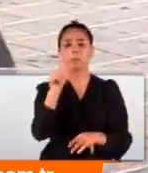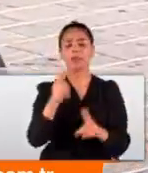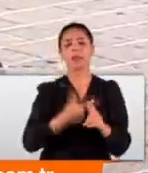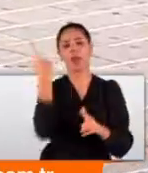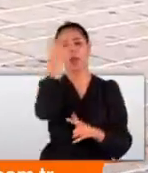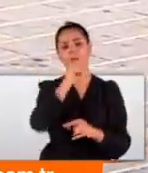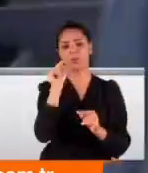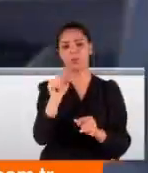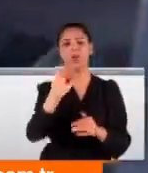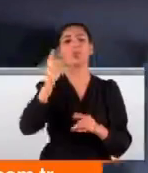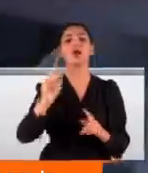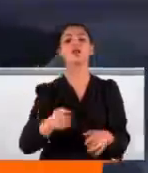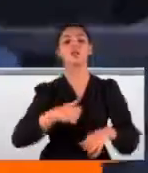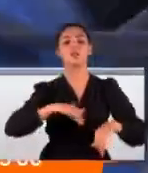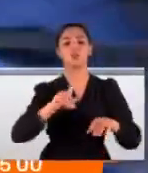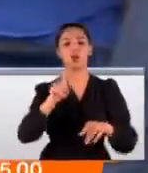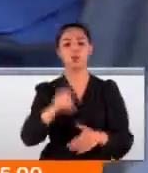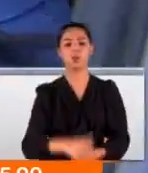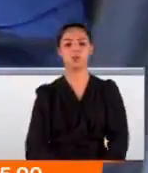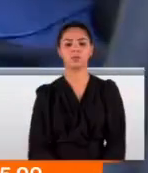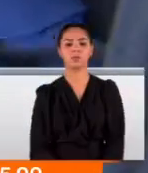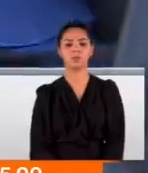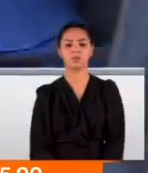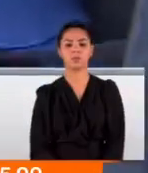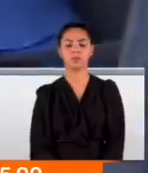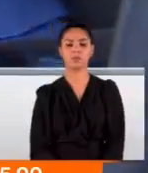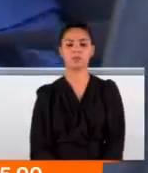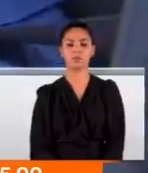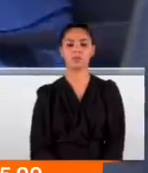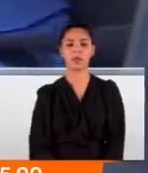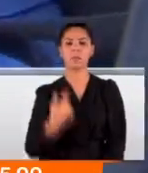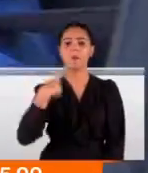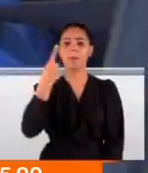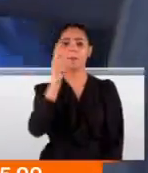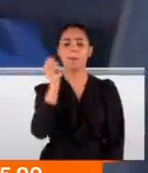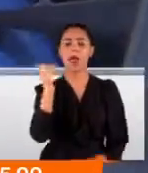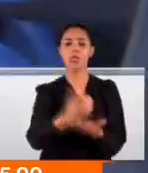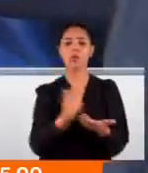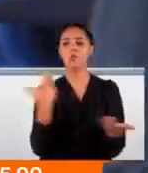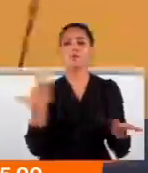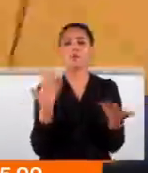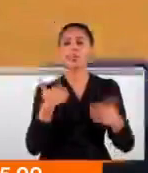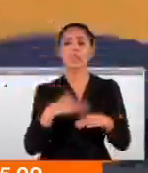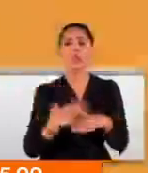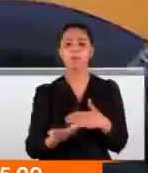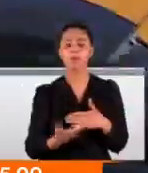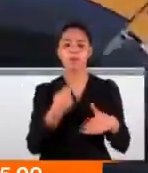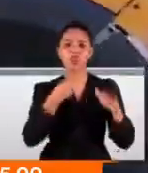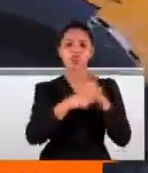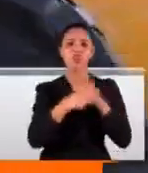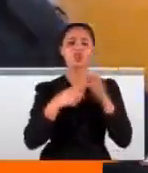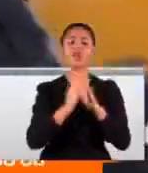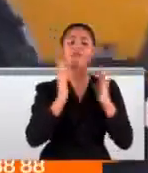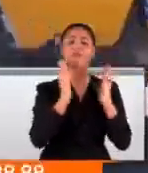Taksi bulamıyoruz yani. Sabahtan beri kaç para kazanmışım bak. Nasıl toplayacağım ben? 1000 lira para toplayacağım bugün. Sadece arabaya. Şikayetler